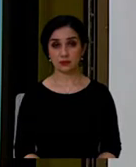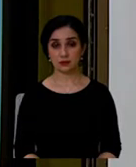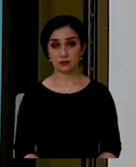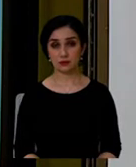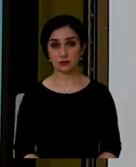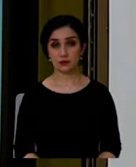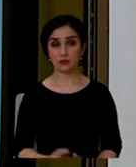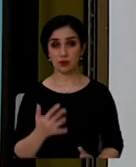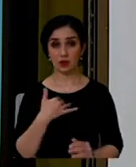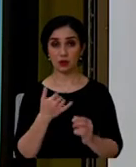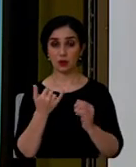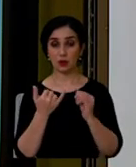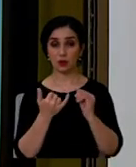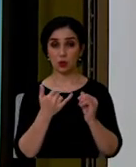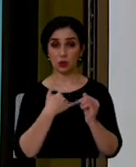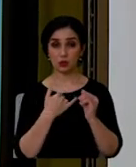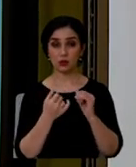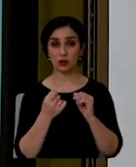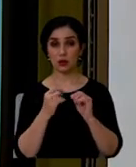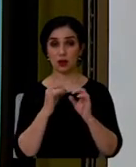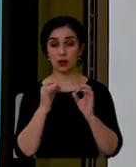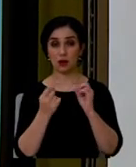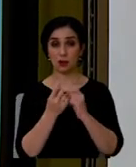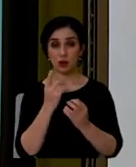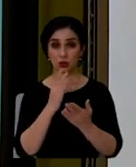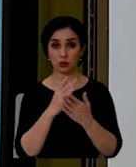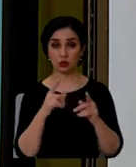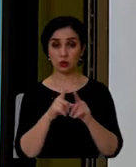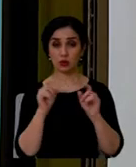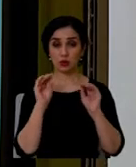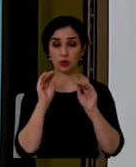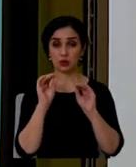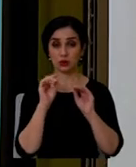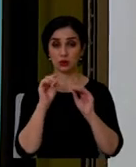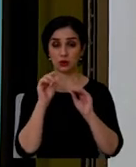У нас образуется 111 грамм на моль и подставляю формулу.